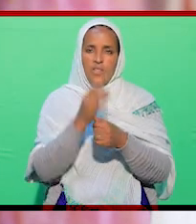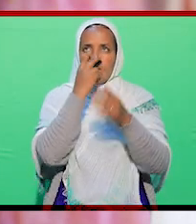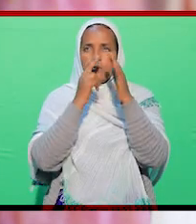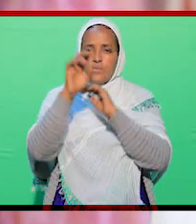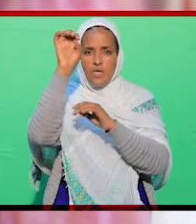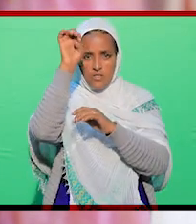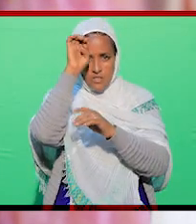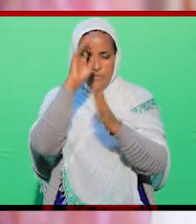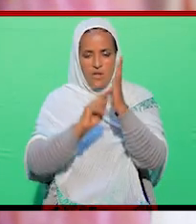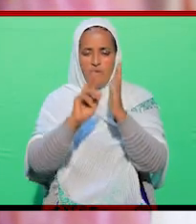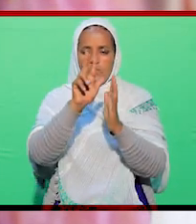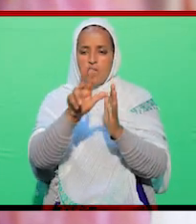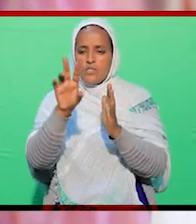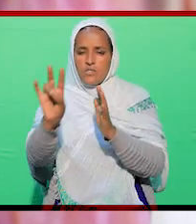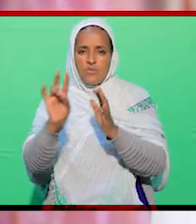ስሙ።